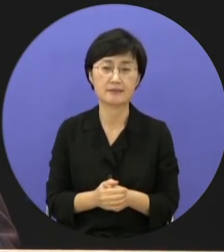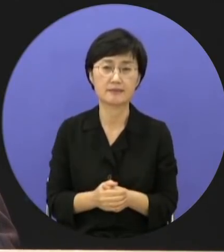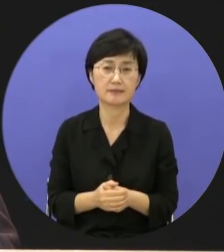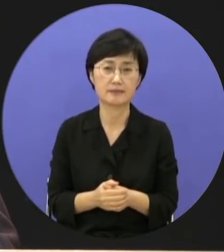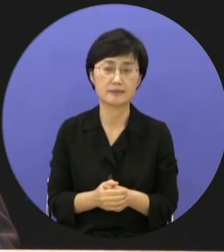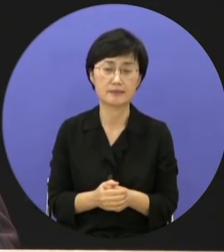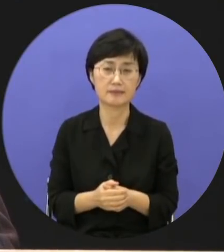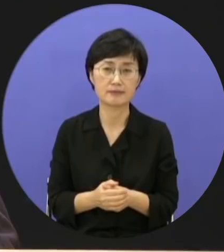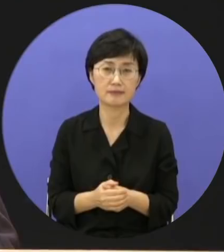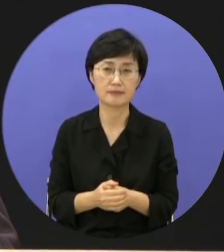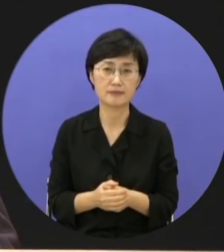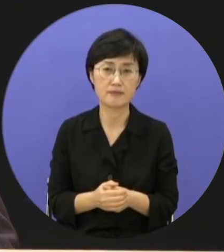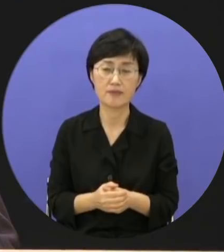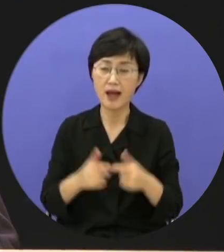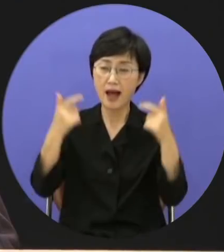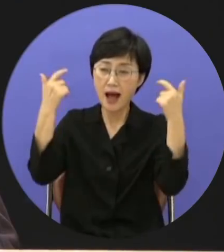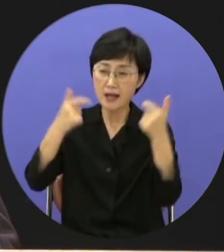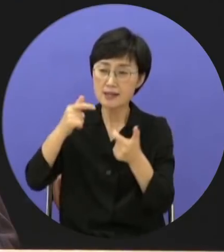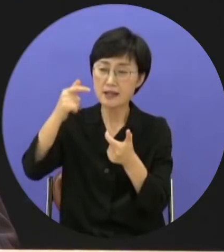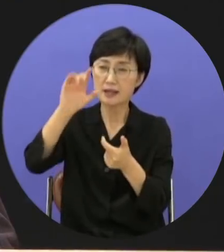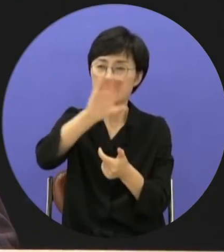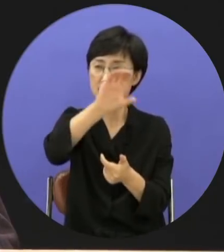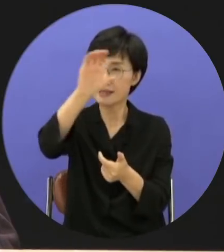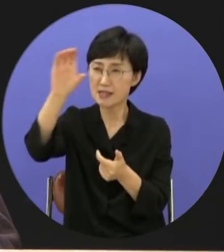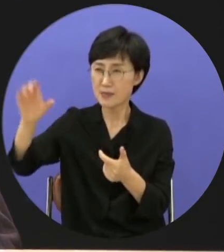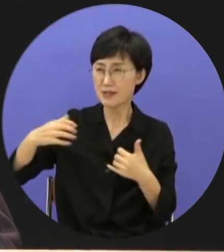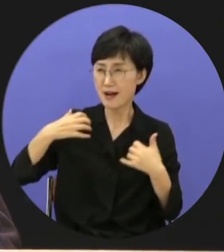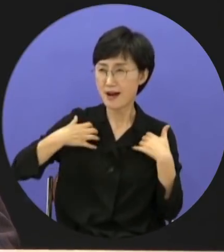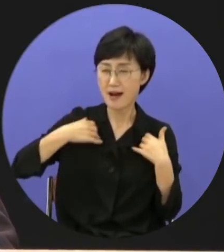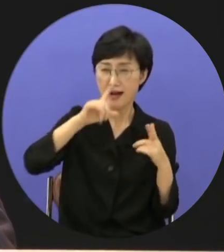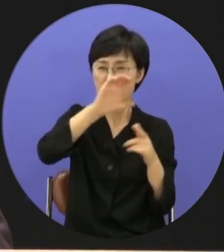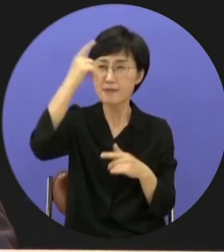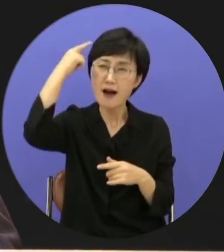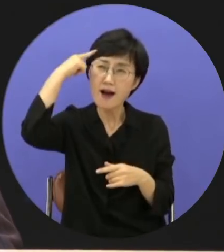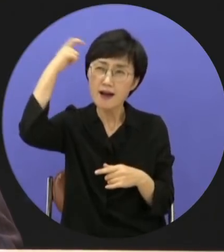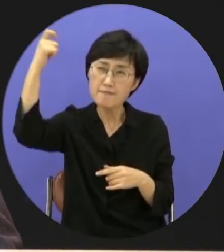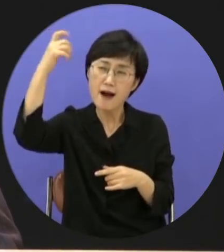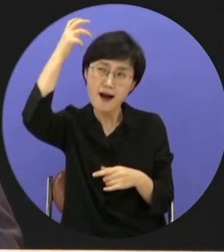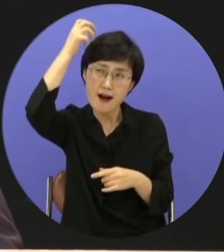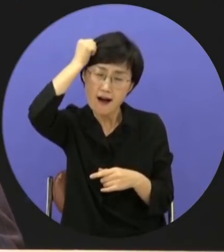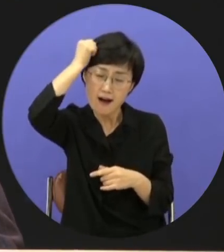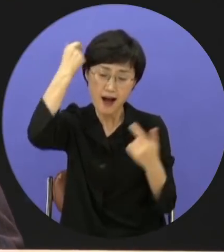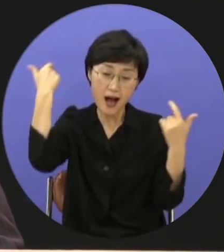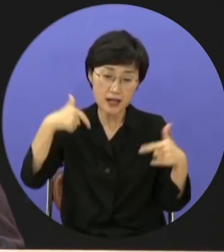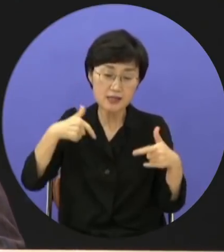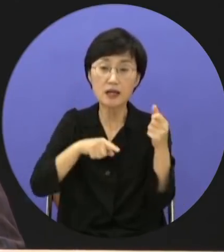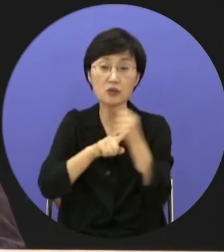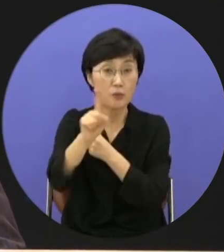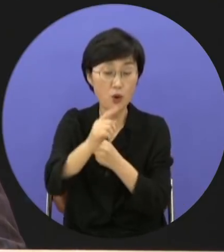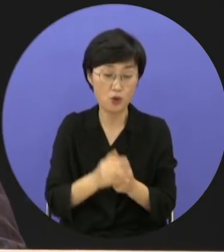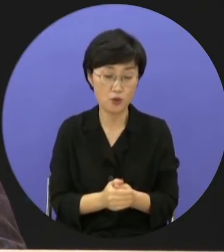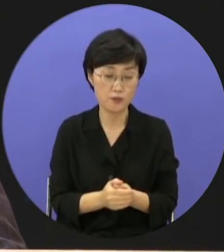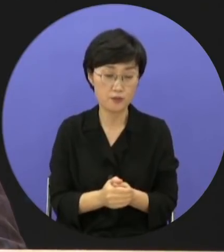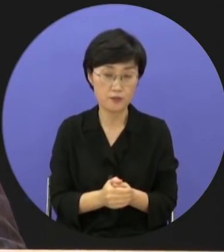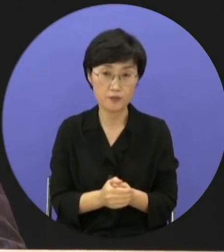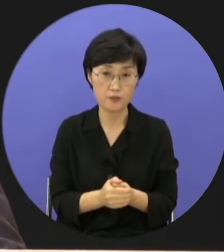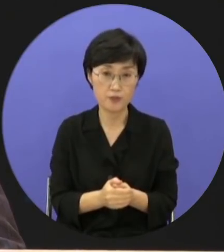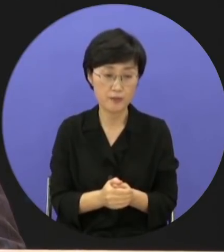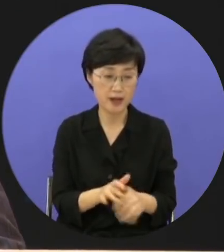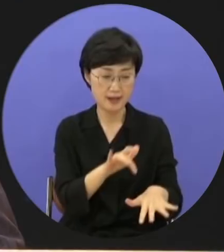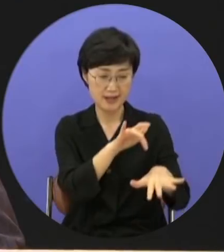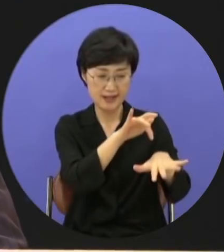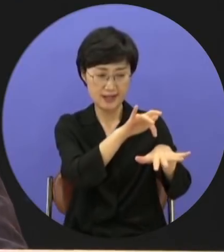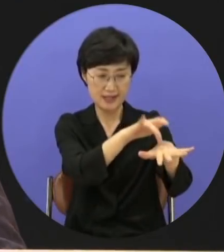항상 크리스마스가 돼야 될 이유가 뭡니까? What is the reason why we must have always Christmas? 흑암 세력